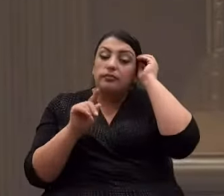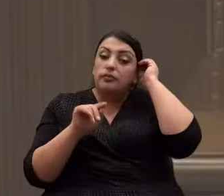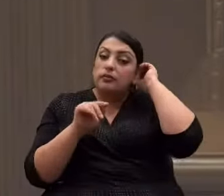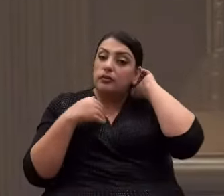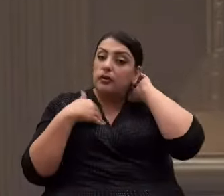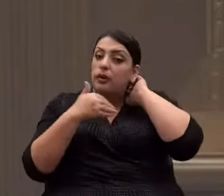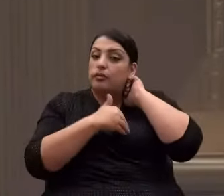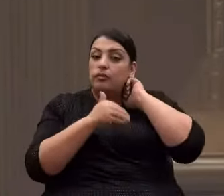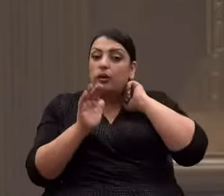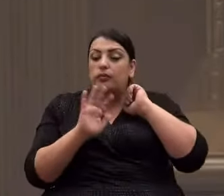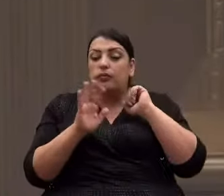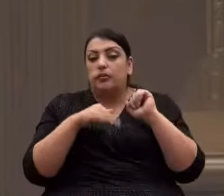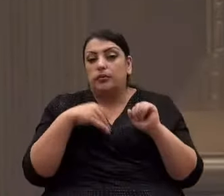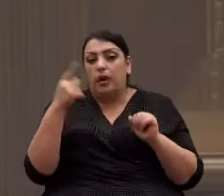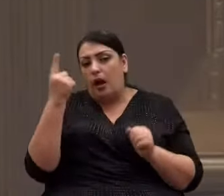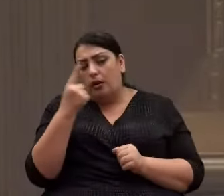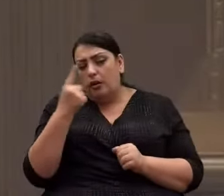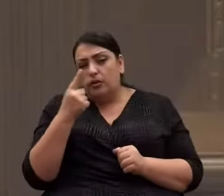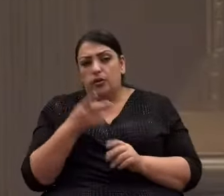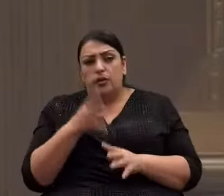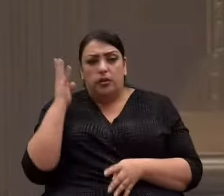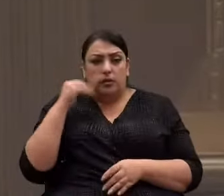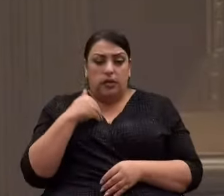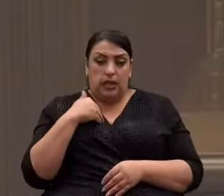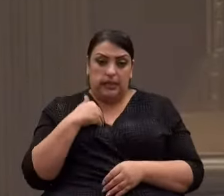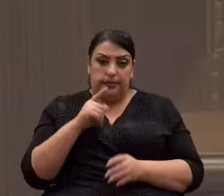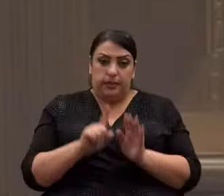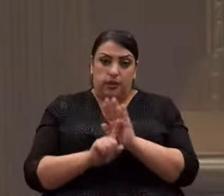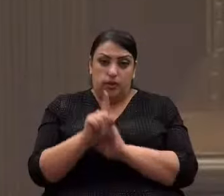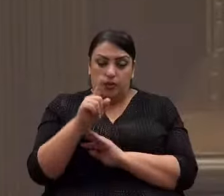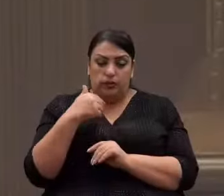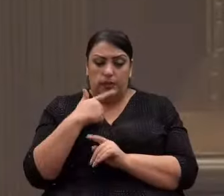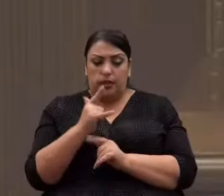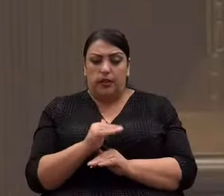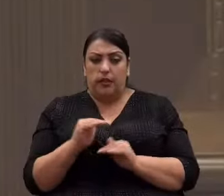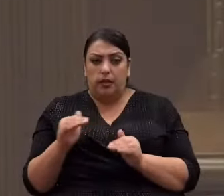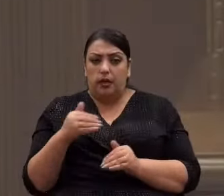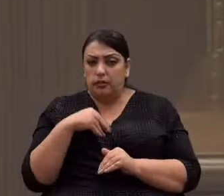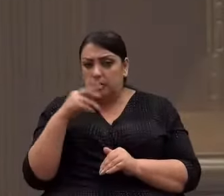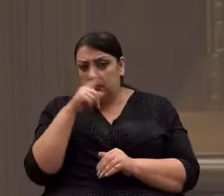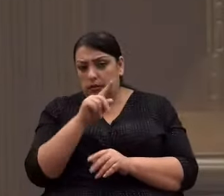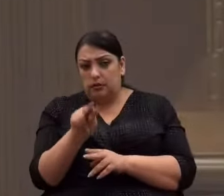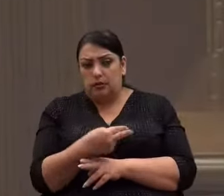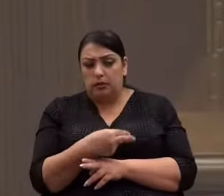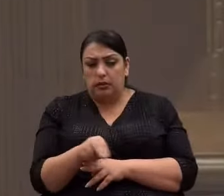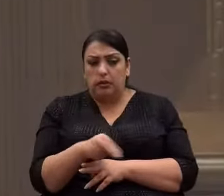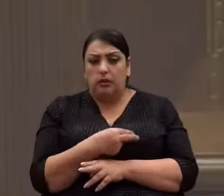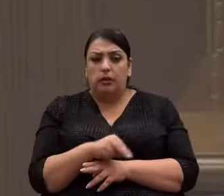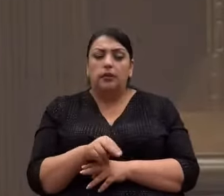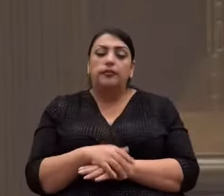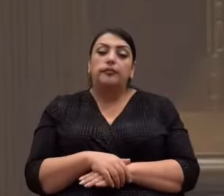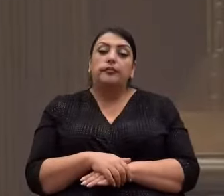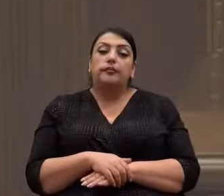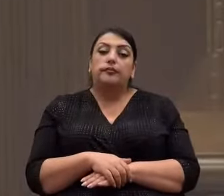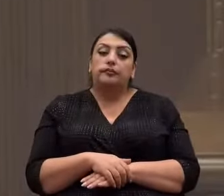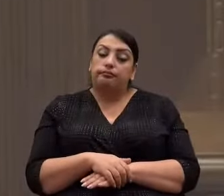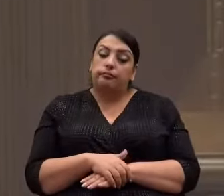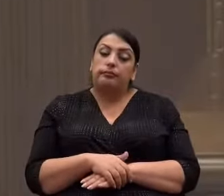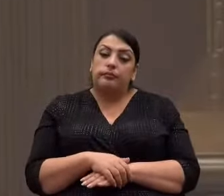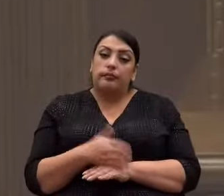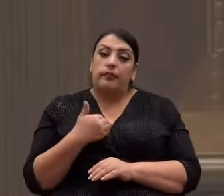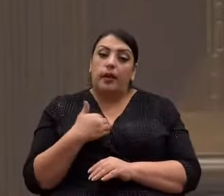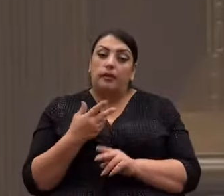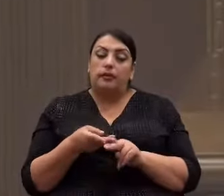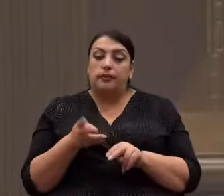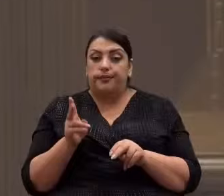որևէ մեկին ես առաջինը ինձանից եմ սկսում մենք մեր երեխաներին սխալ ենք դաստիարակում հարգելիներս մենք մեր երեխային